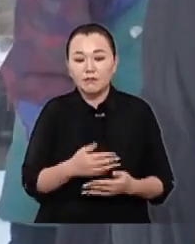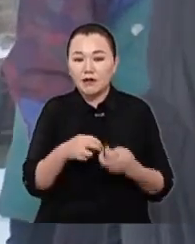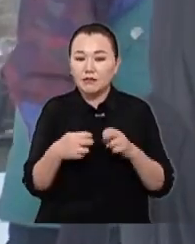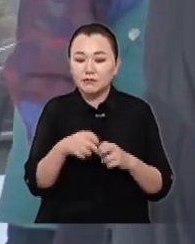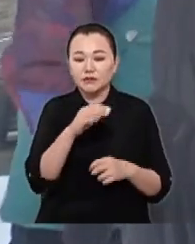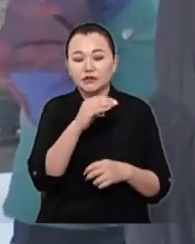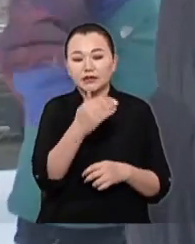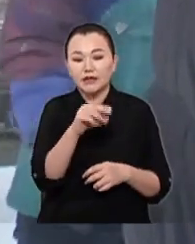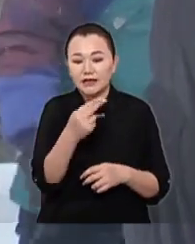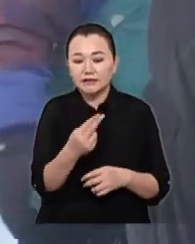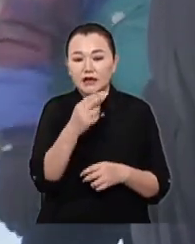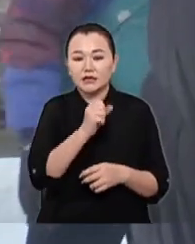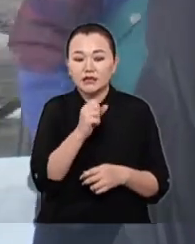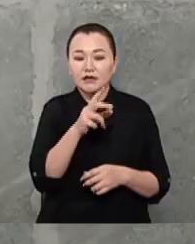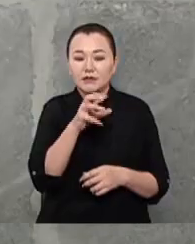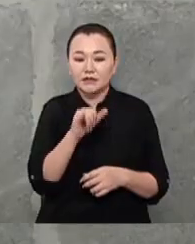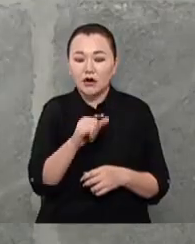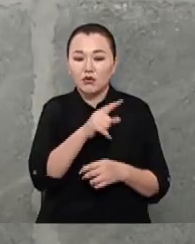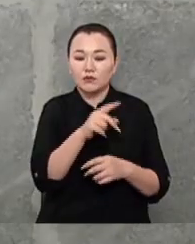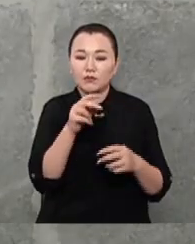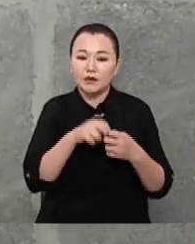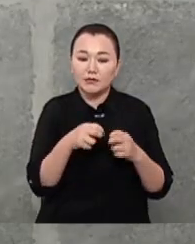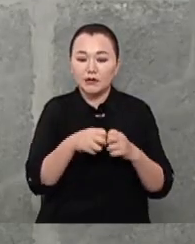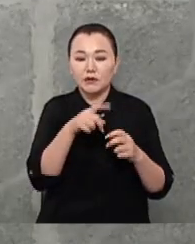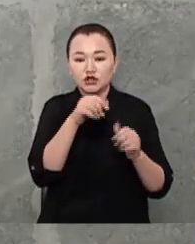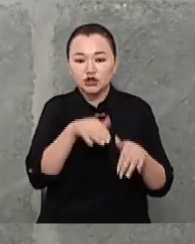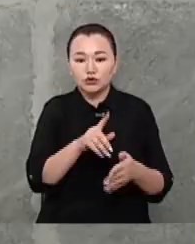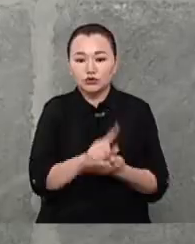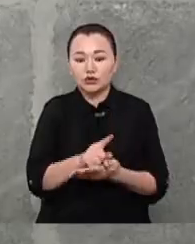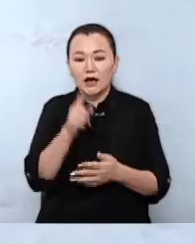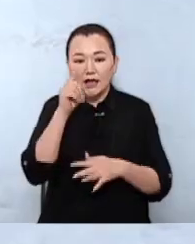решать ее владелец ArcelorMittal Темиртау. Акимат туда вмешиваться